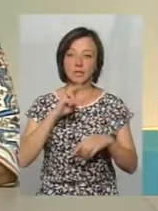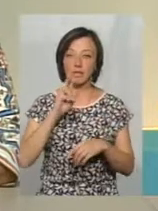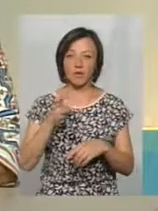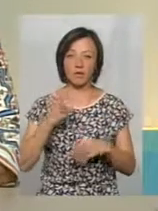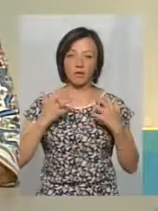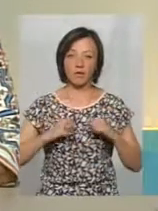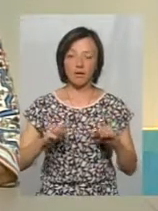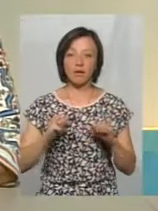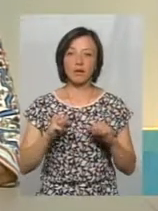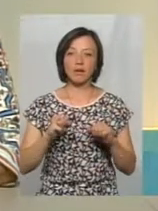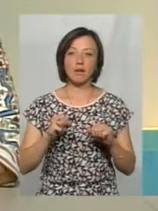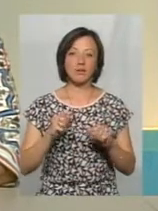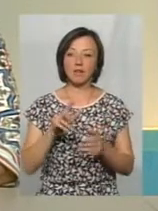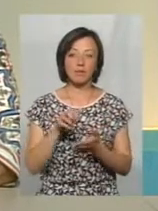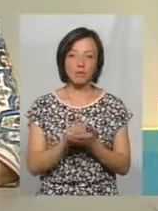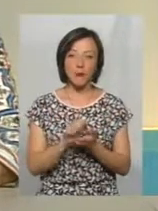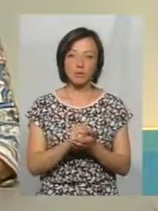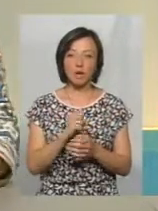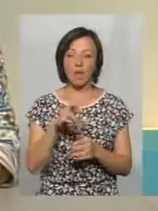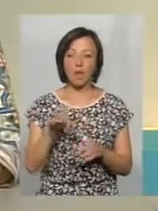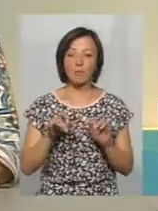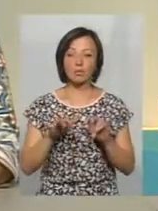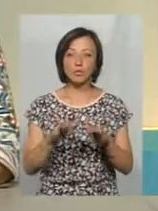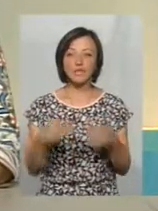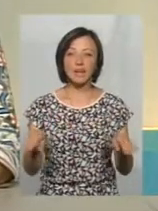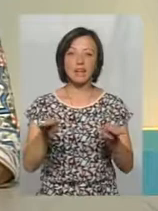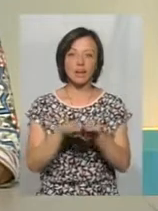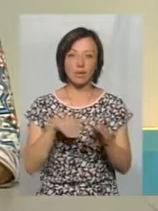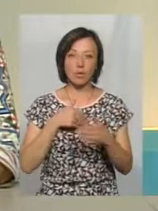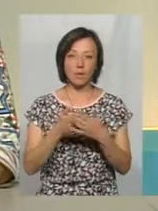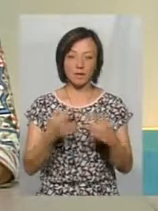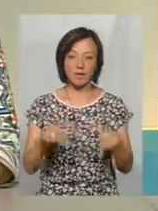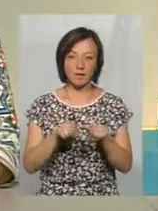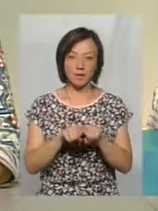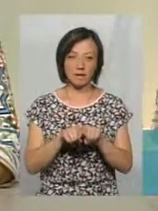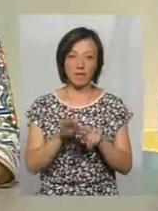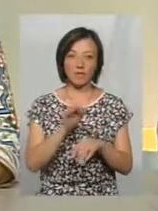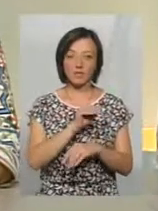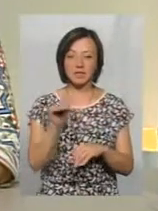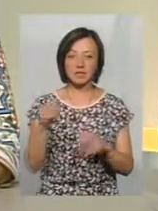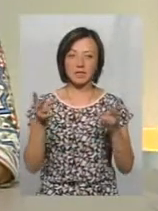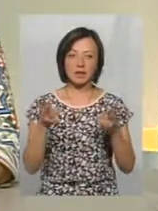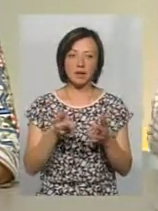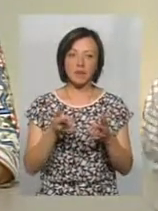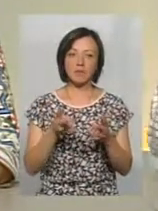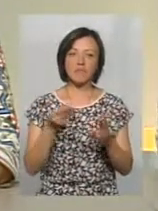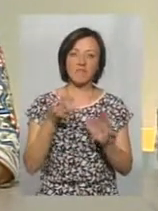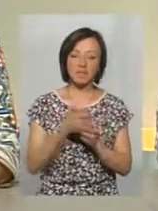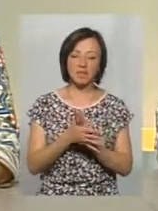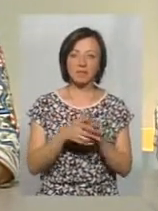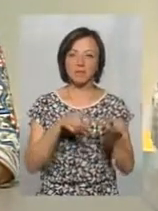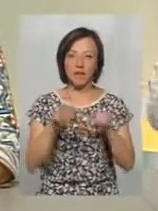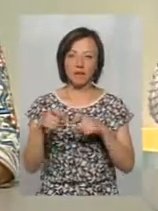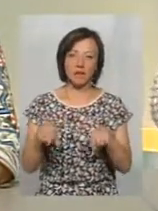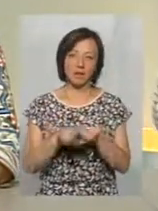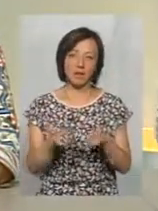це надоїло, вони вже не займаються, але просто процедура, щоб закрити громадську організацію, так офіційно, це треба витрати додаткові, побігати. А